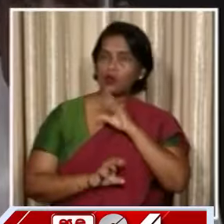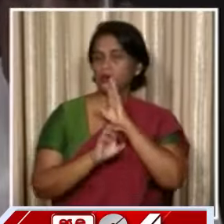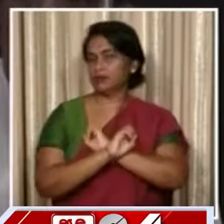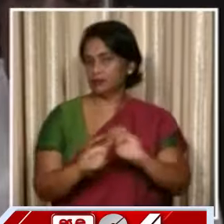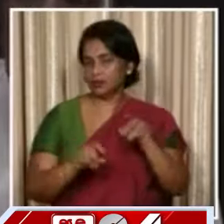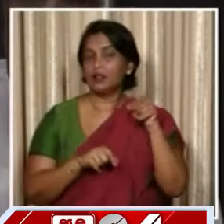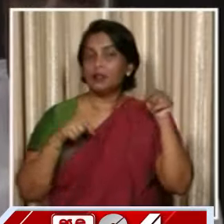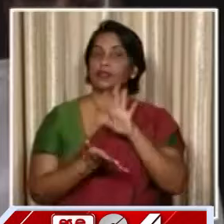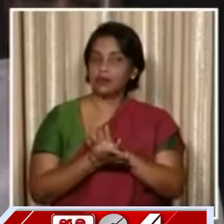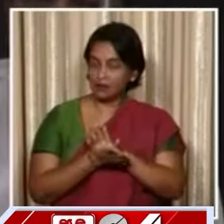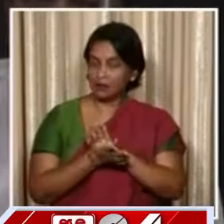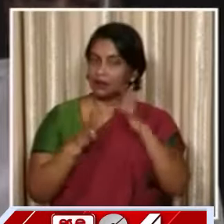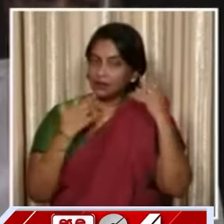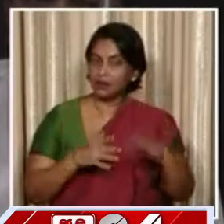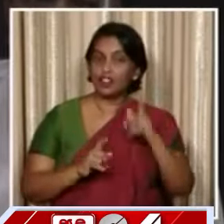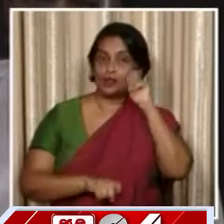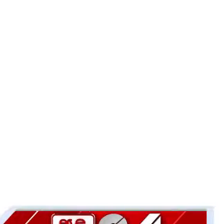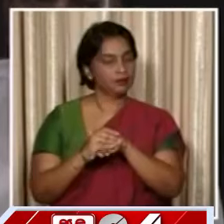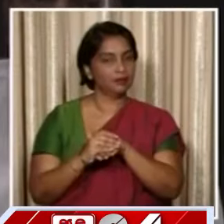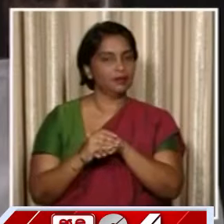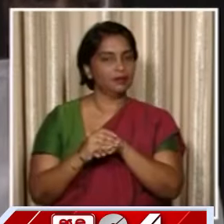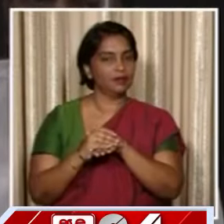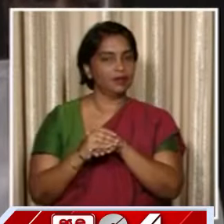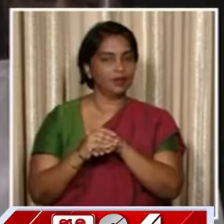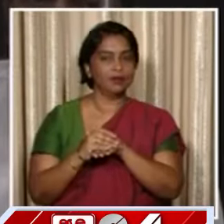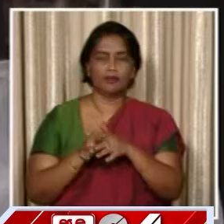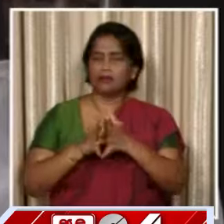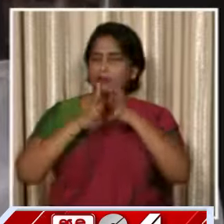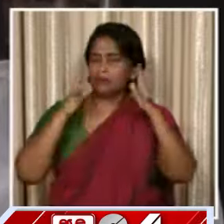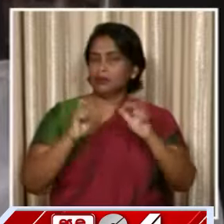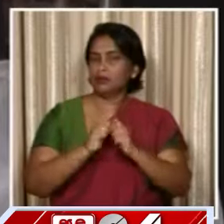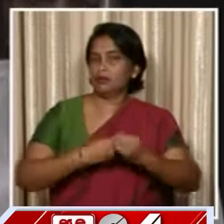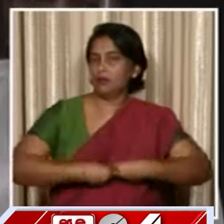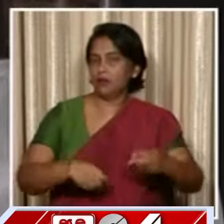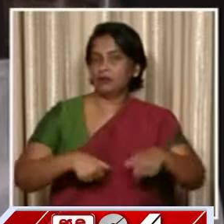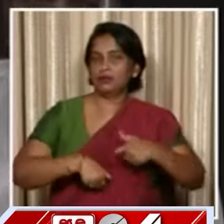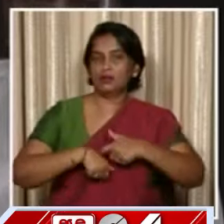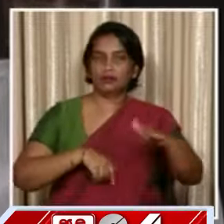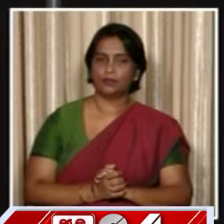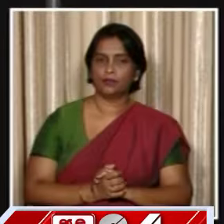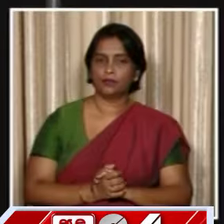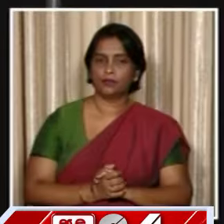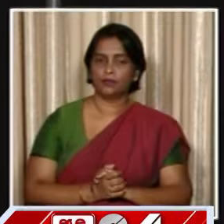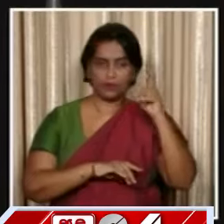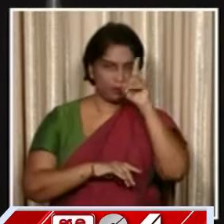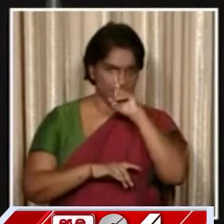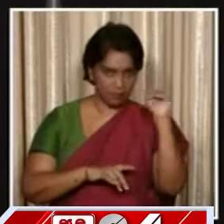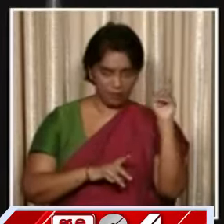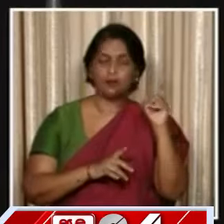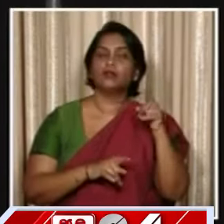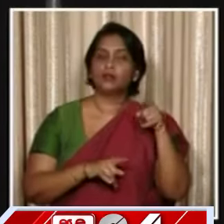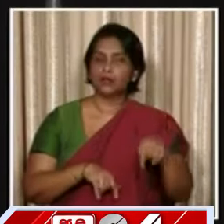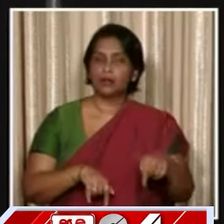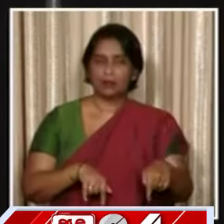වපුරලා අද ඒ බොරුව ජනතාව අතරට ගෙනියලා අති විනාශයකට මේ රට ගෙනියන අවස්ථාවක් හැටියට අපි මේක දකිනවා. මම මේ